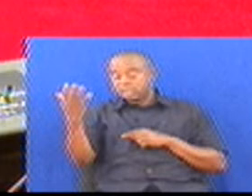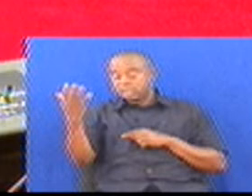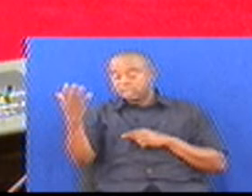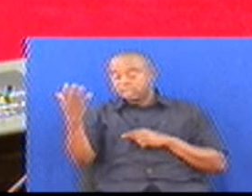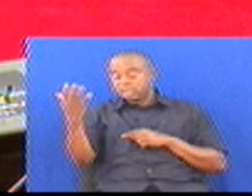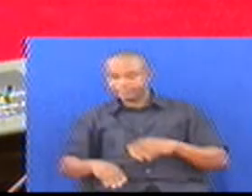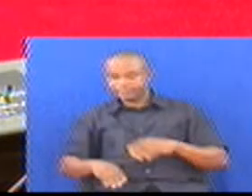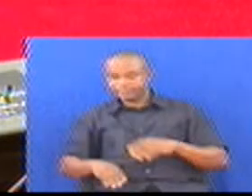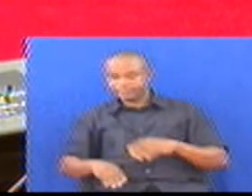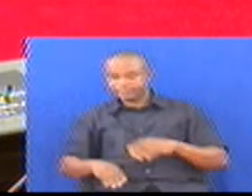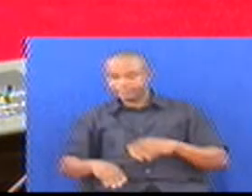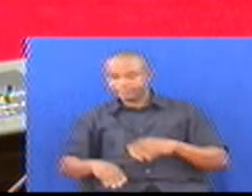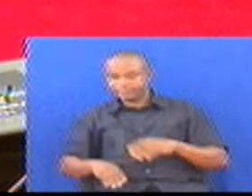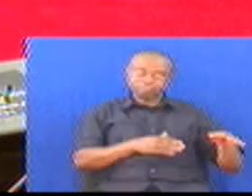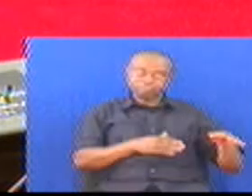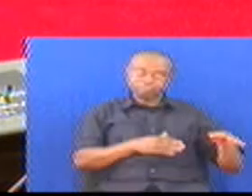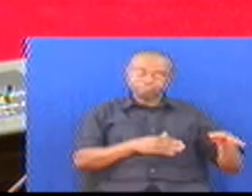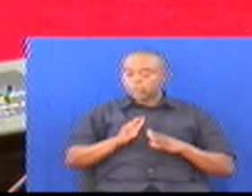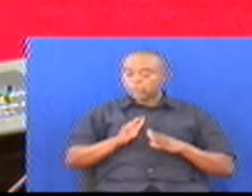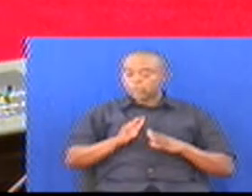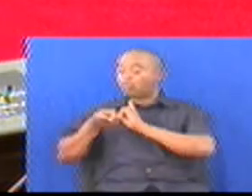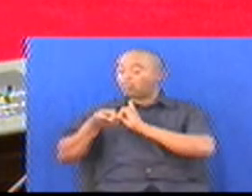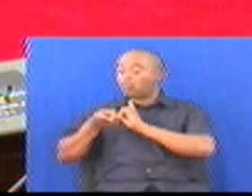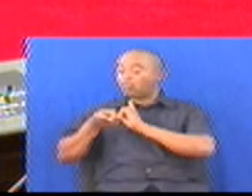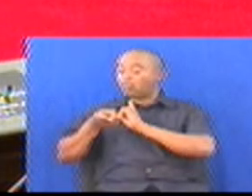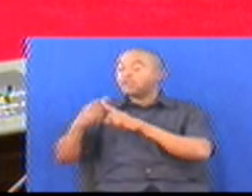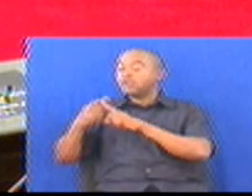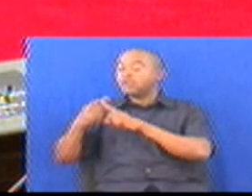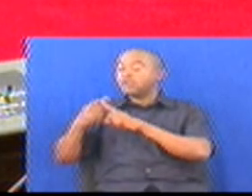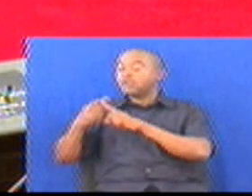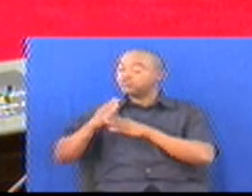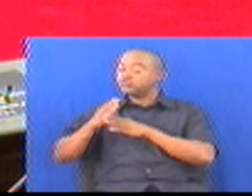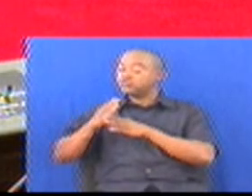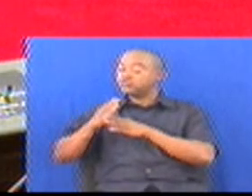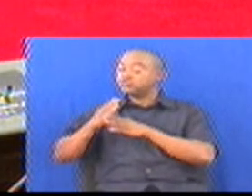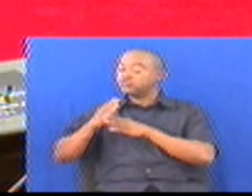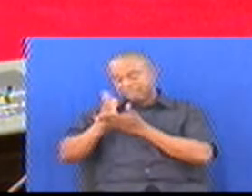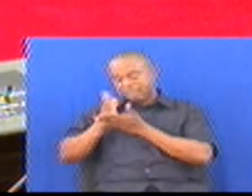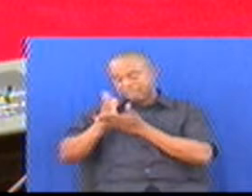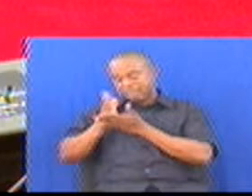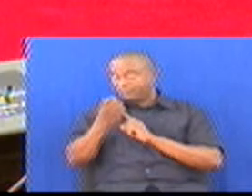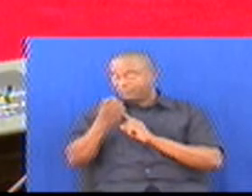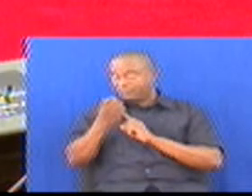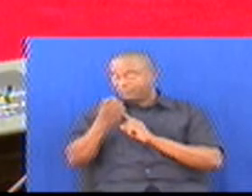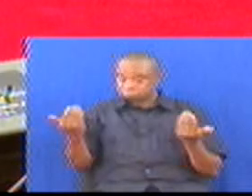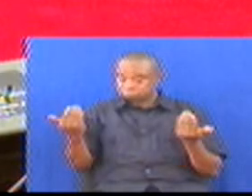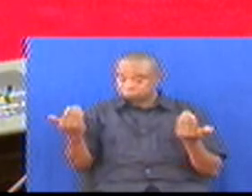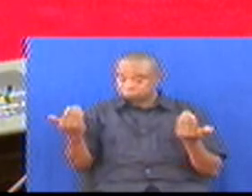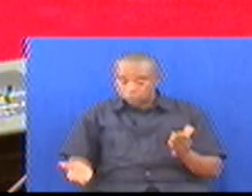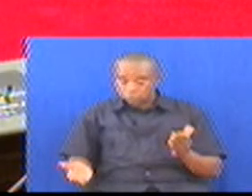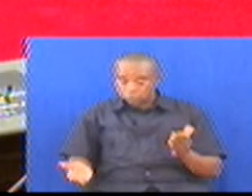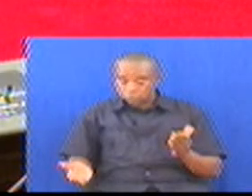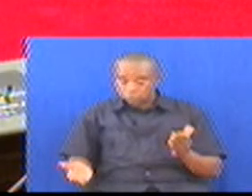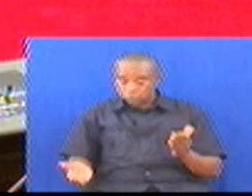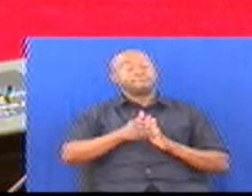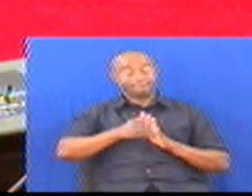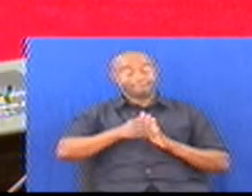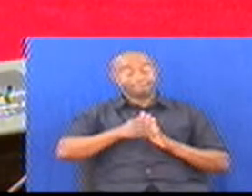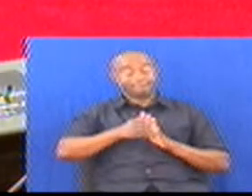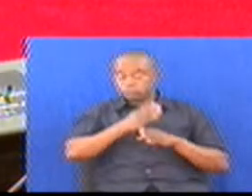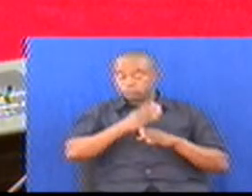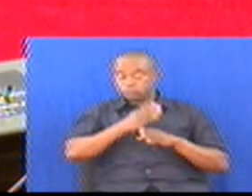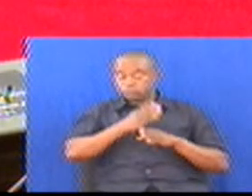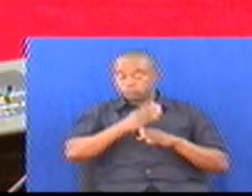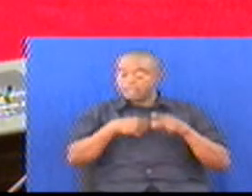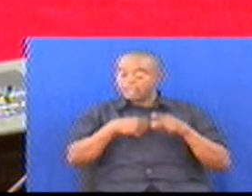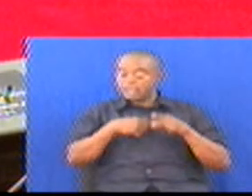Nishati. Mheshimiwa Spika, kwa upande wa utekelezaji wa miradi ya miundombinu ya nishati, baadhi ya ujenzi wa mradi wa kihistoria wa